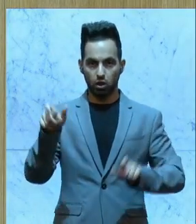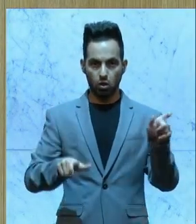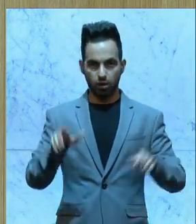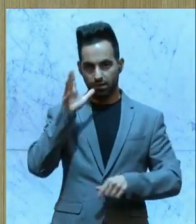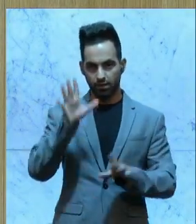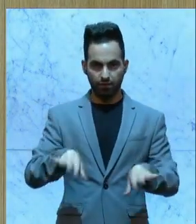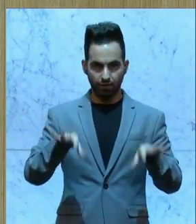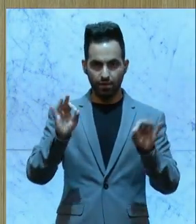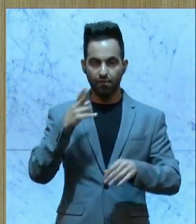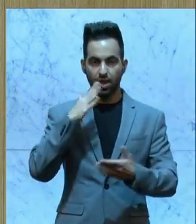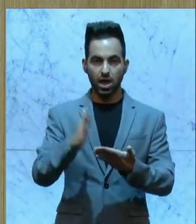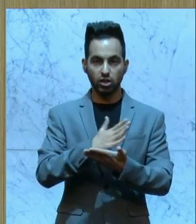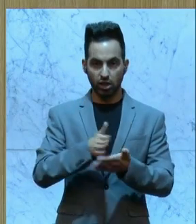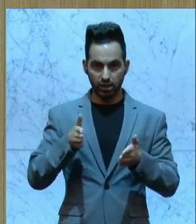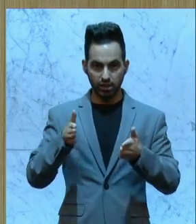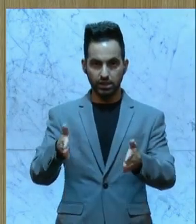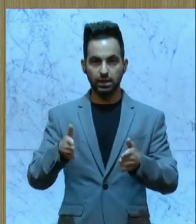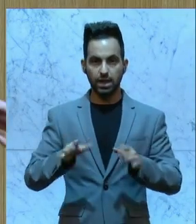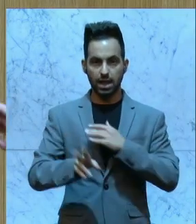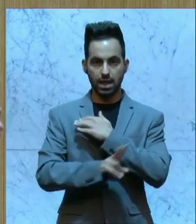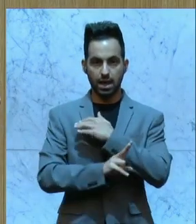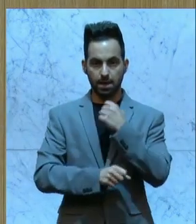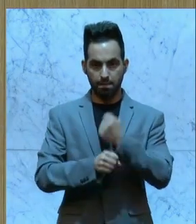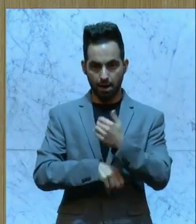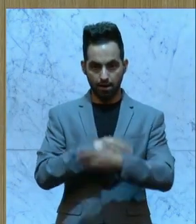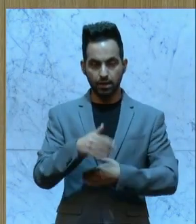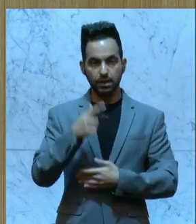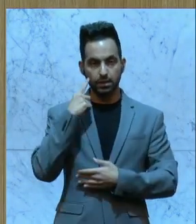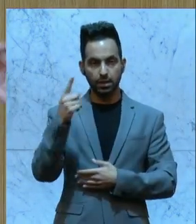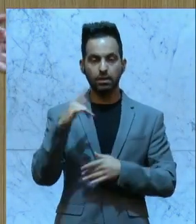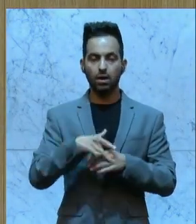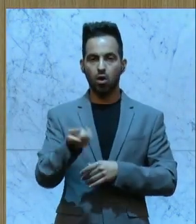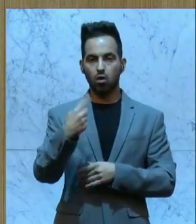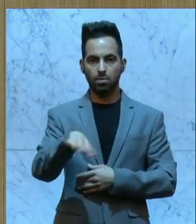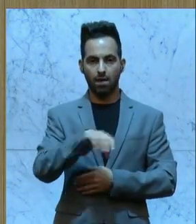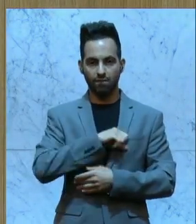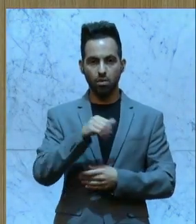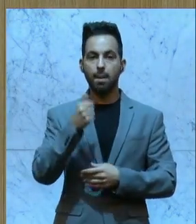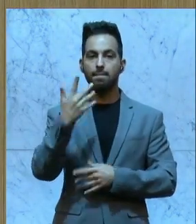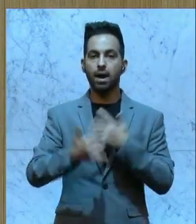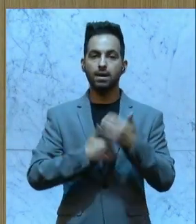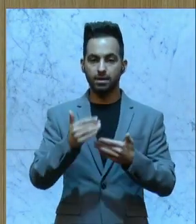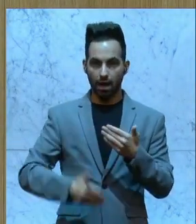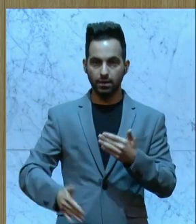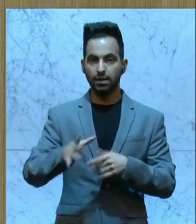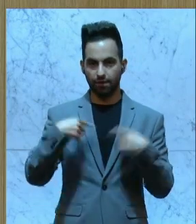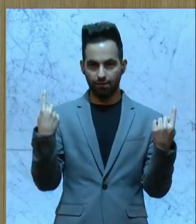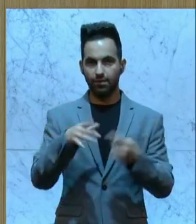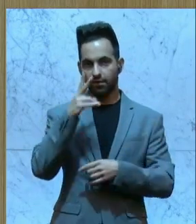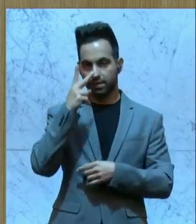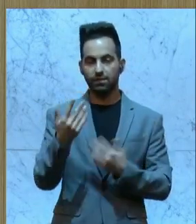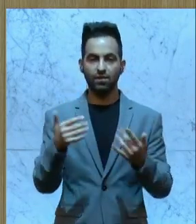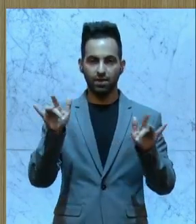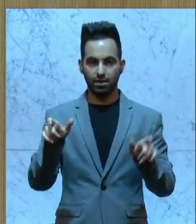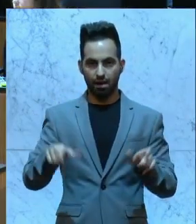entscheiden, in diese Lehre zu gehen. Ich glaube, es wird von Erfolg gekrönt sein. Wir werden sehen, in ein paar Jahren werden wir dann sehen, wie viele wir haben.